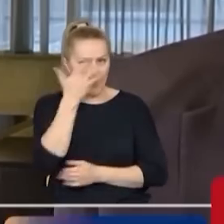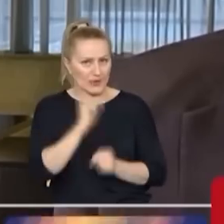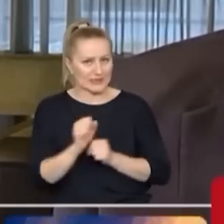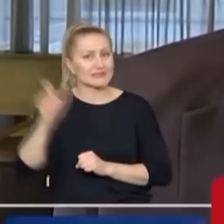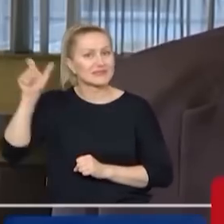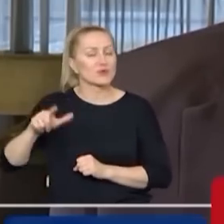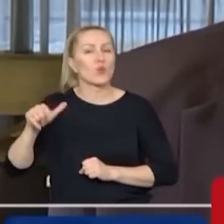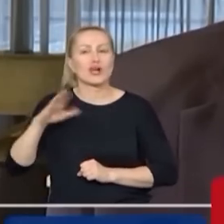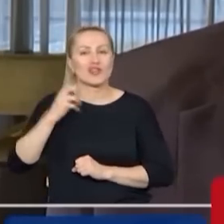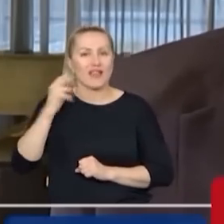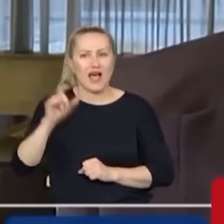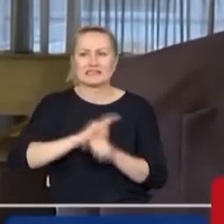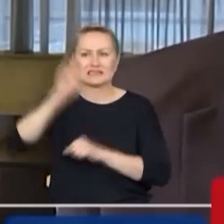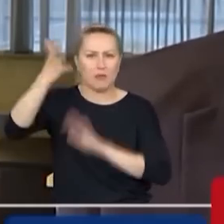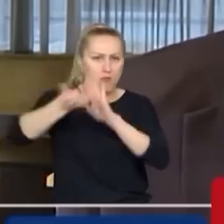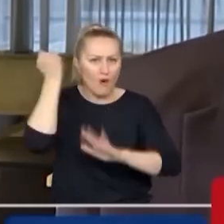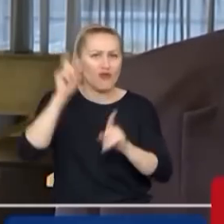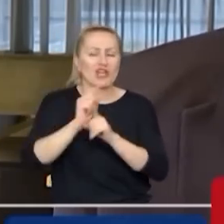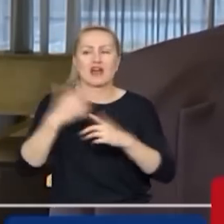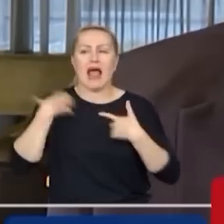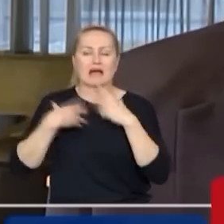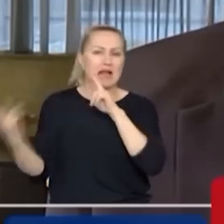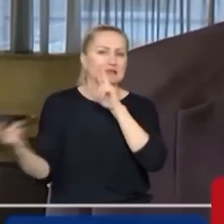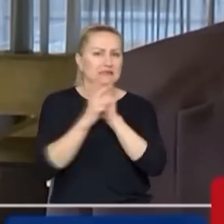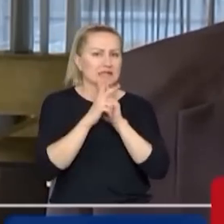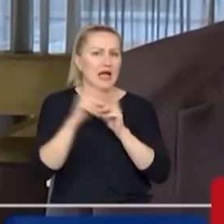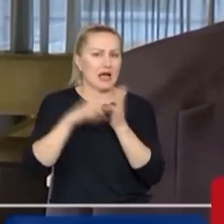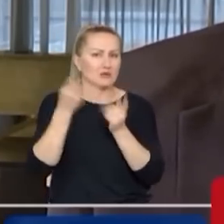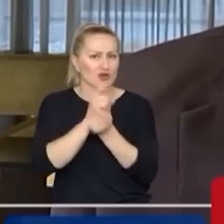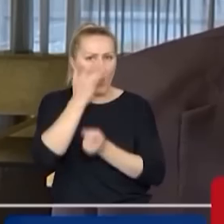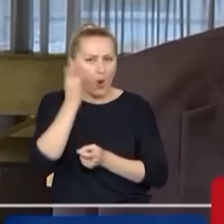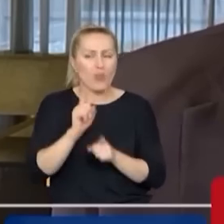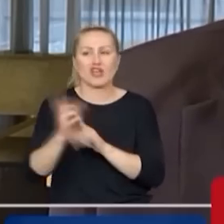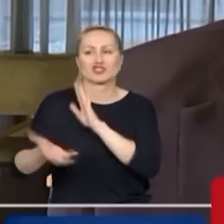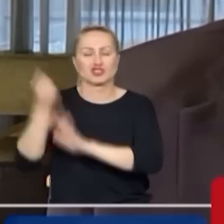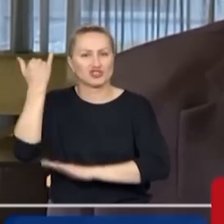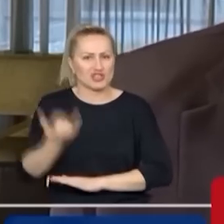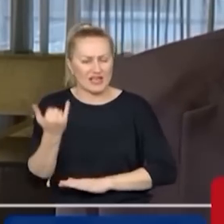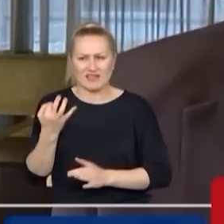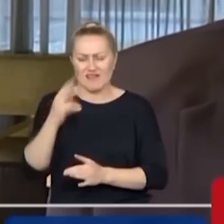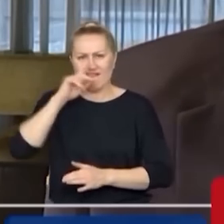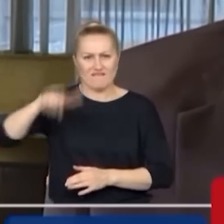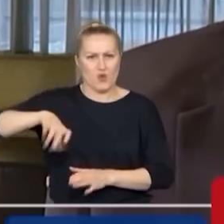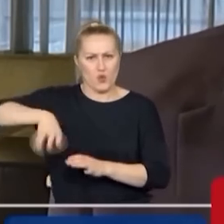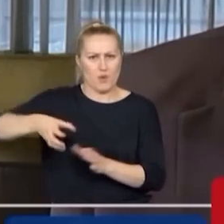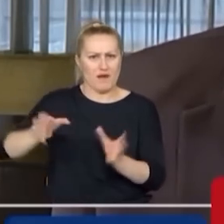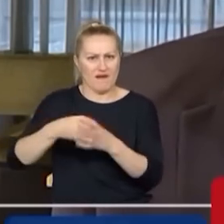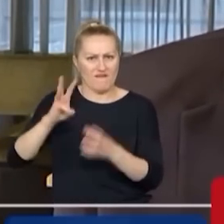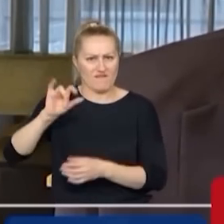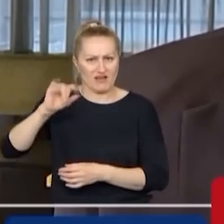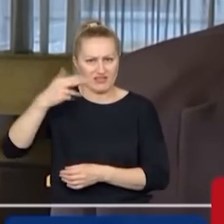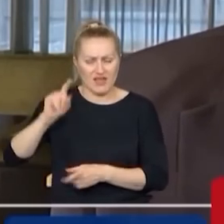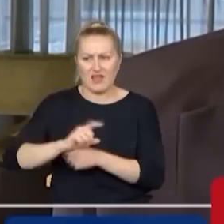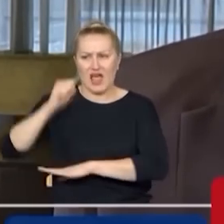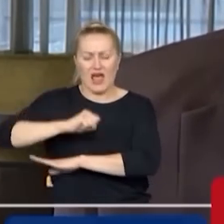porywa samolot, powiera agresję przeciwko Rosji, zajmuje się porywaniem dzieci, teraz Wagner, broń jądrowa. No ja